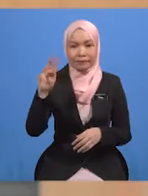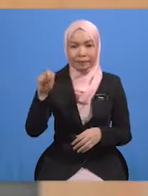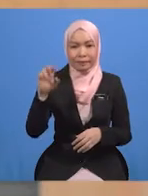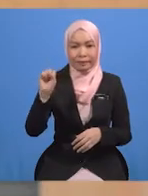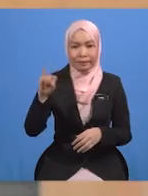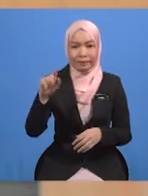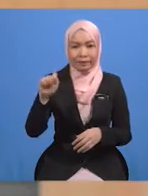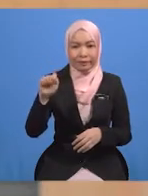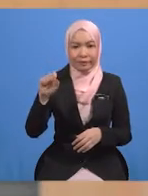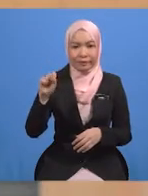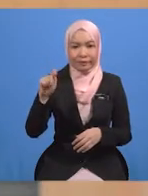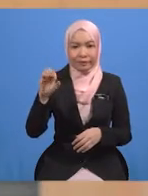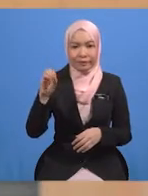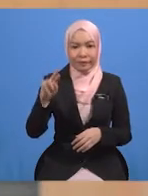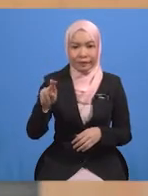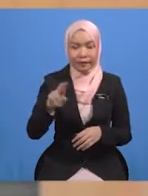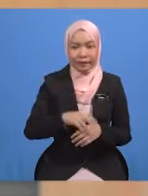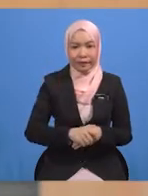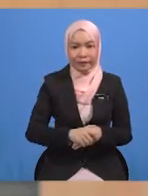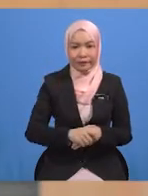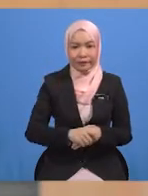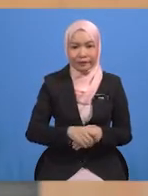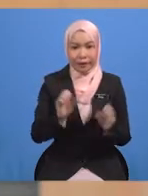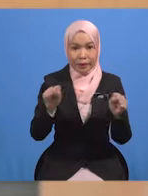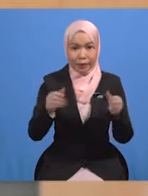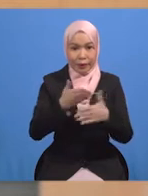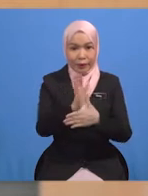Bagaimana murid-murid? Boleh kita teruskan dengan soalan seterusnya?